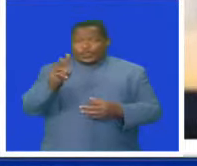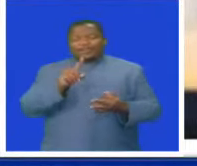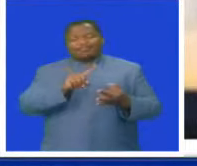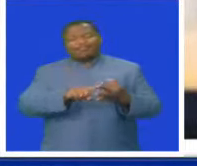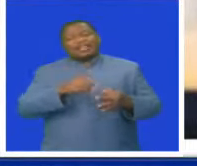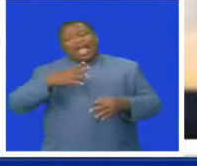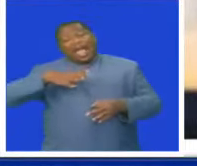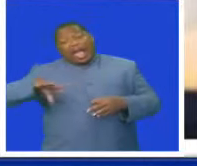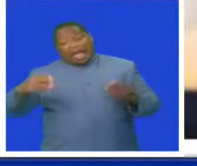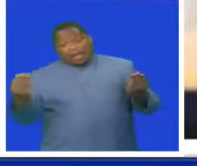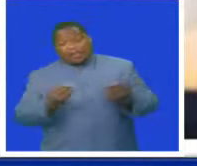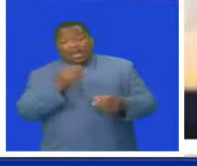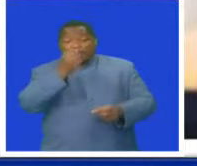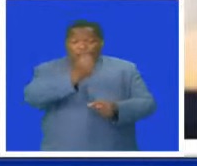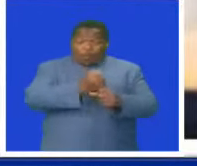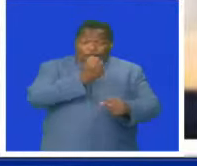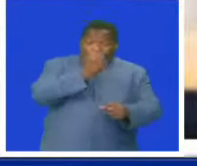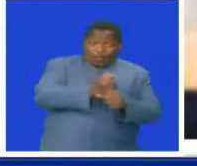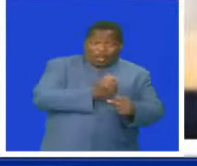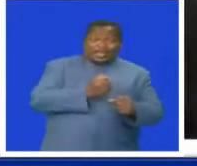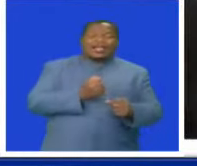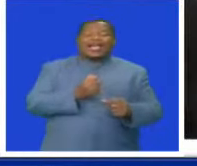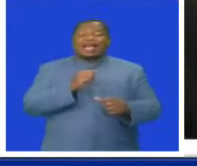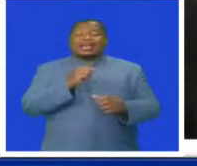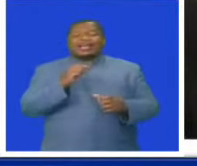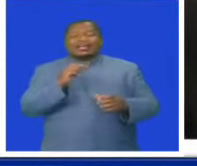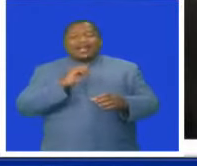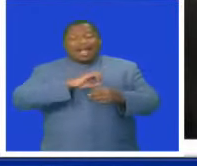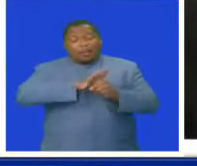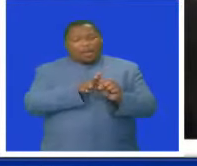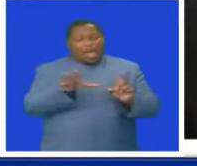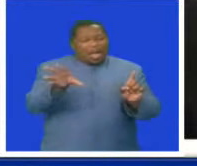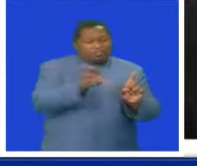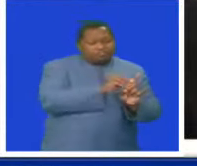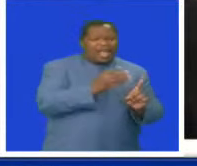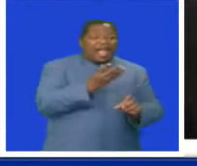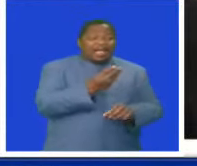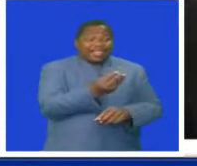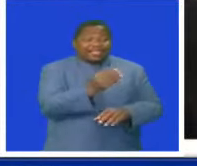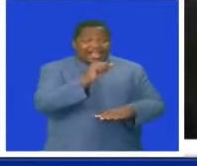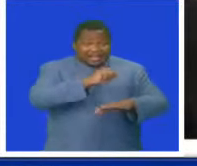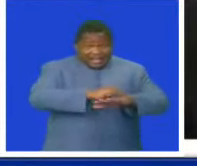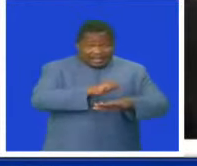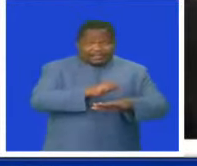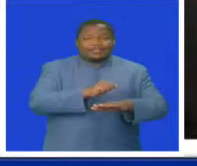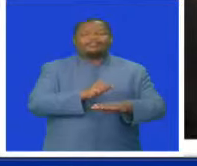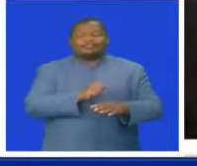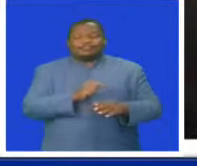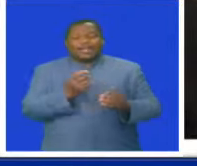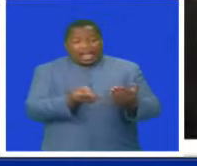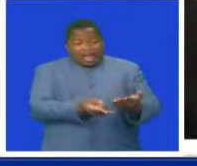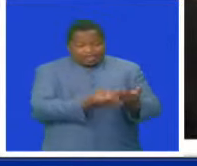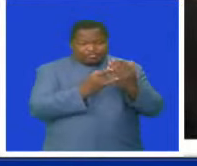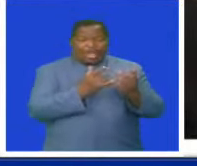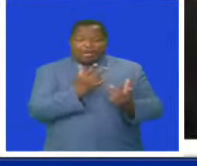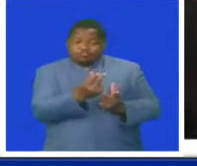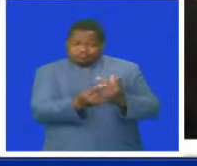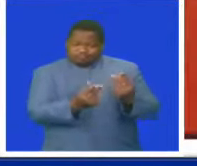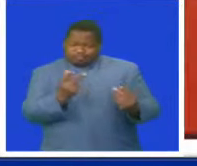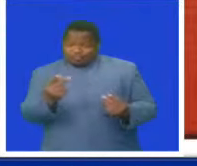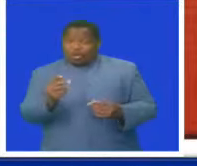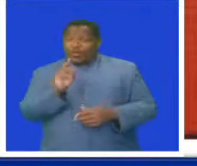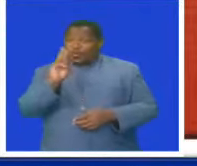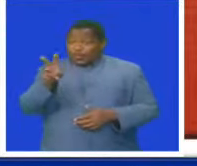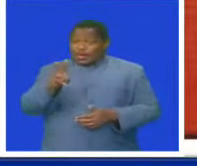COVID kanjalo kunetigaba ke letibhalwe phansi sivumelene ngalo le trial ke leya